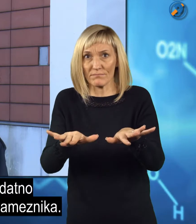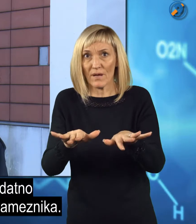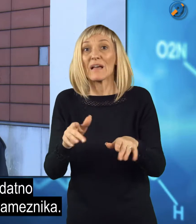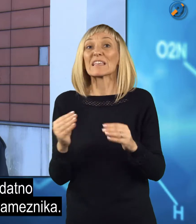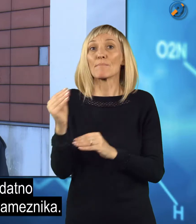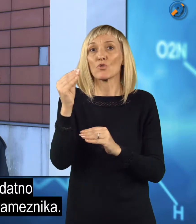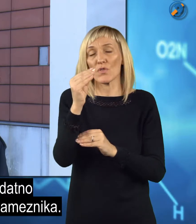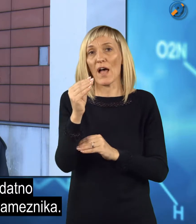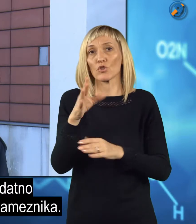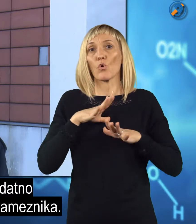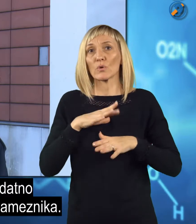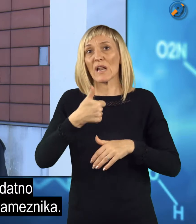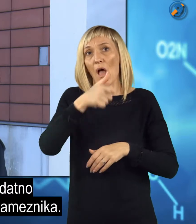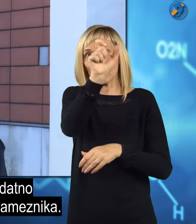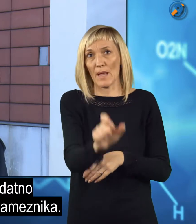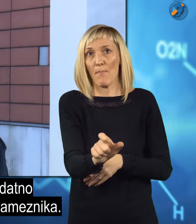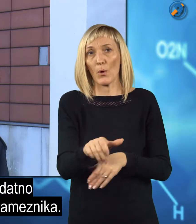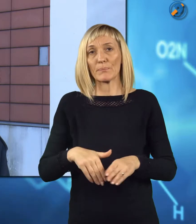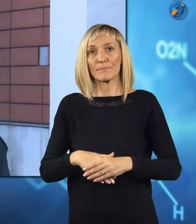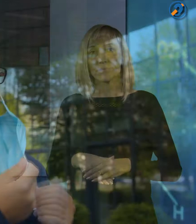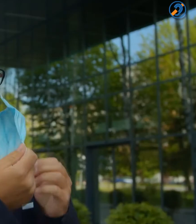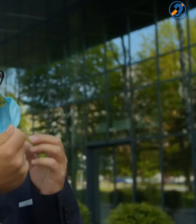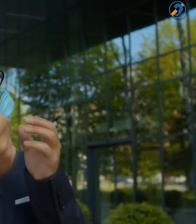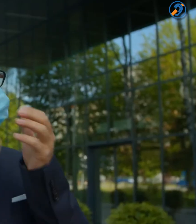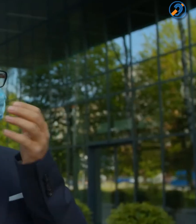bi dodatno ogrozile posameznika.